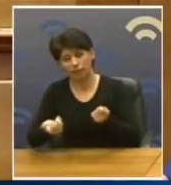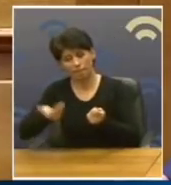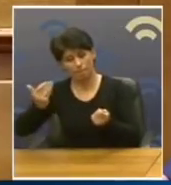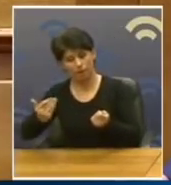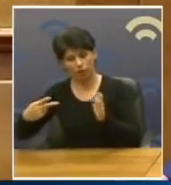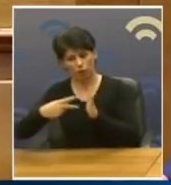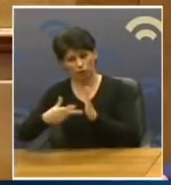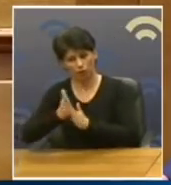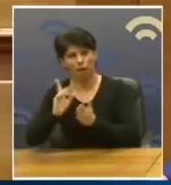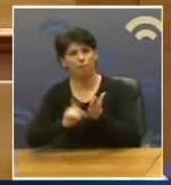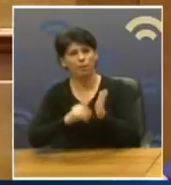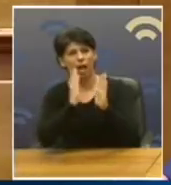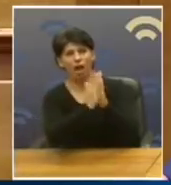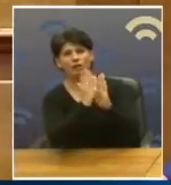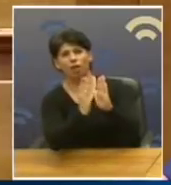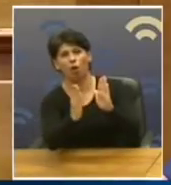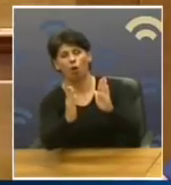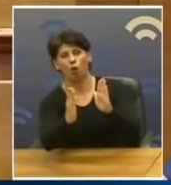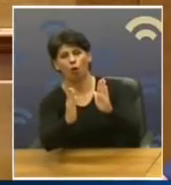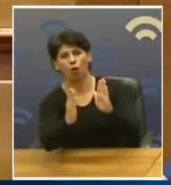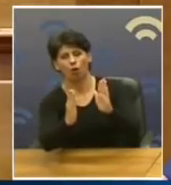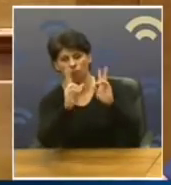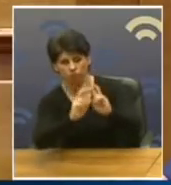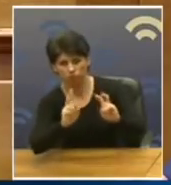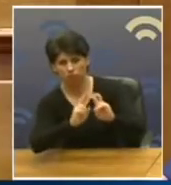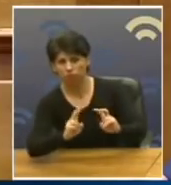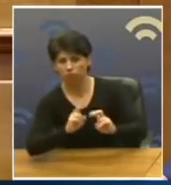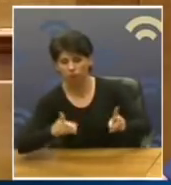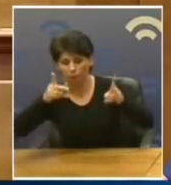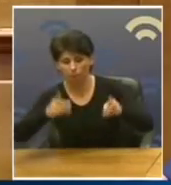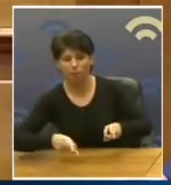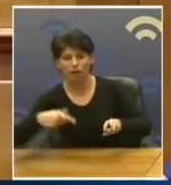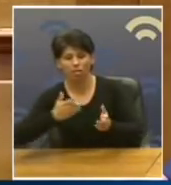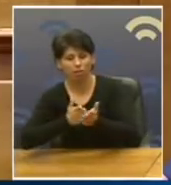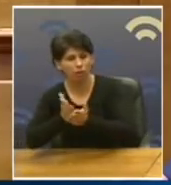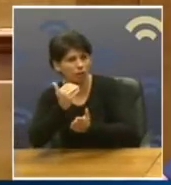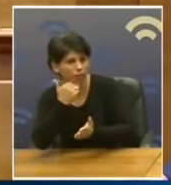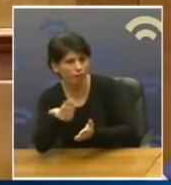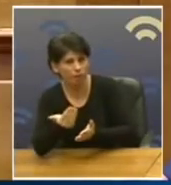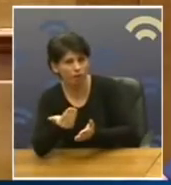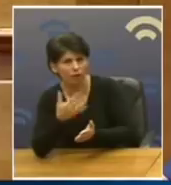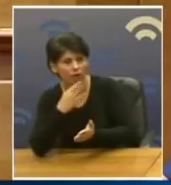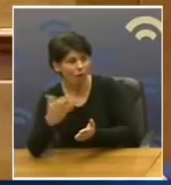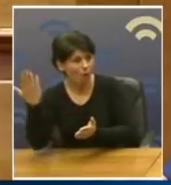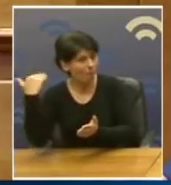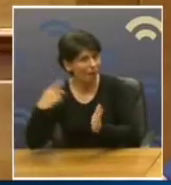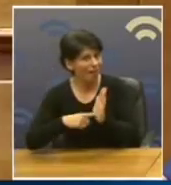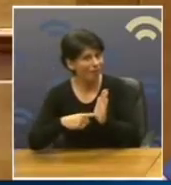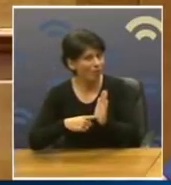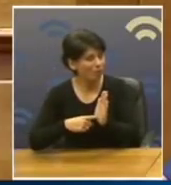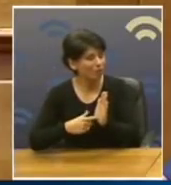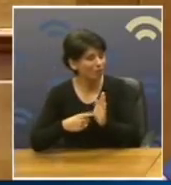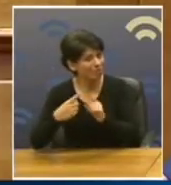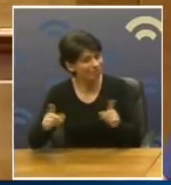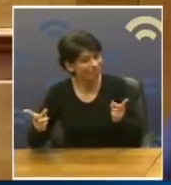αρχείο. Πρέπει να σταματήσουν να ερευνώνται από τη δικαιοσύνη. Αυτός είναι ο λόγος